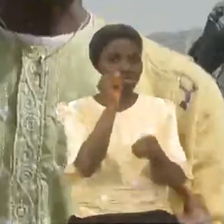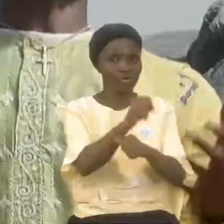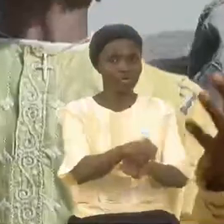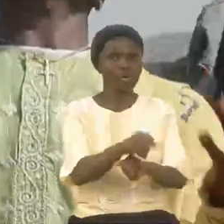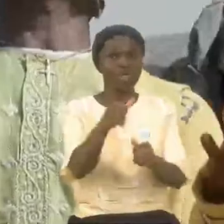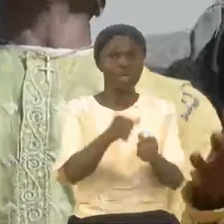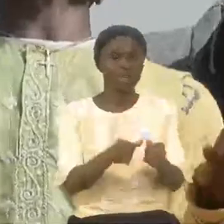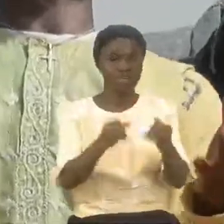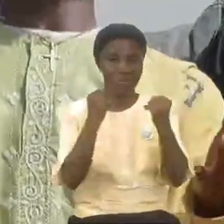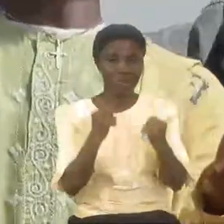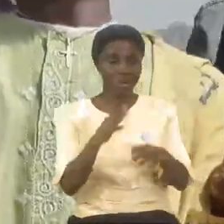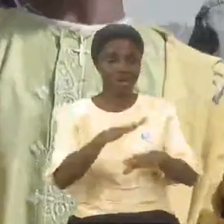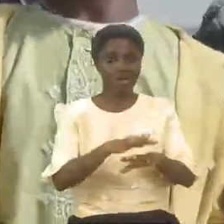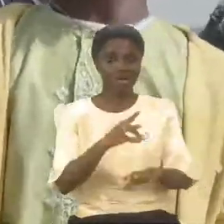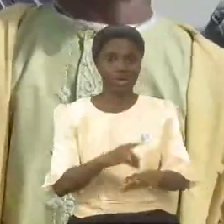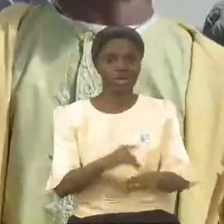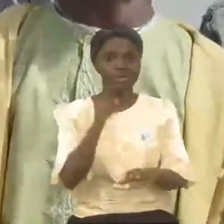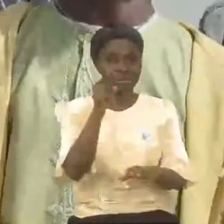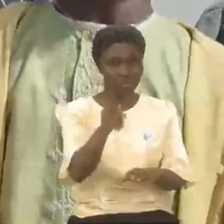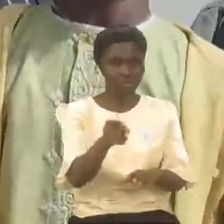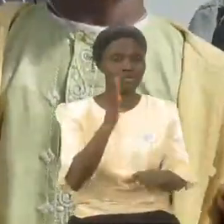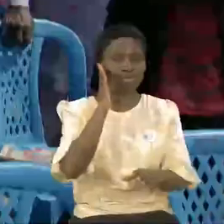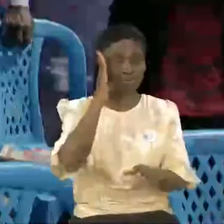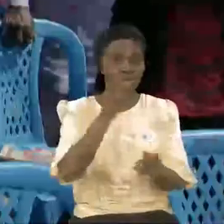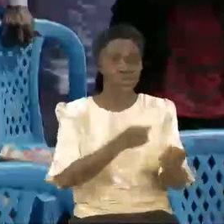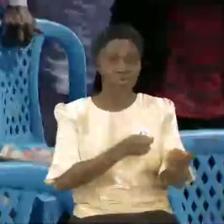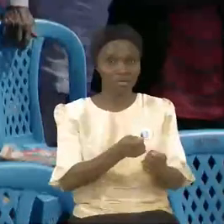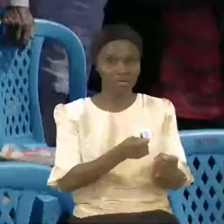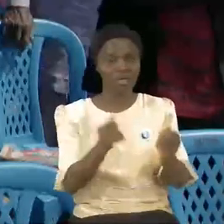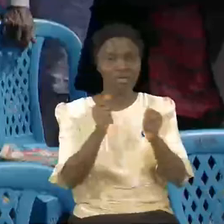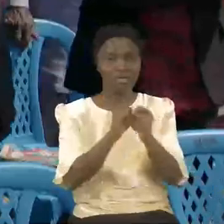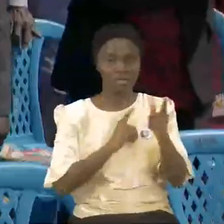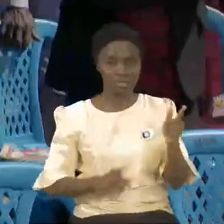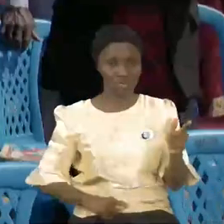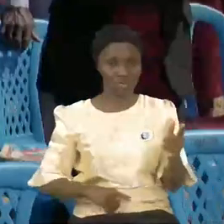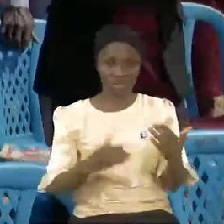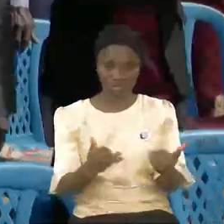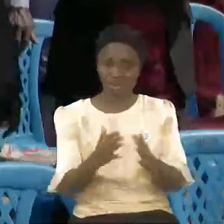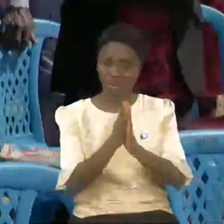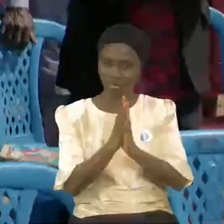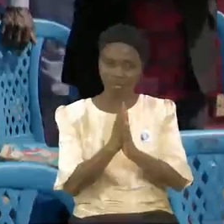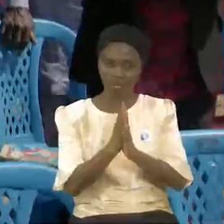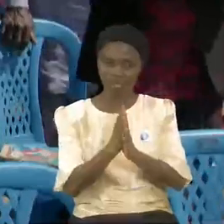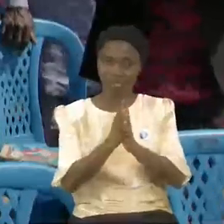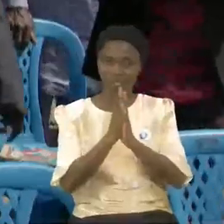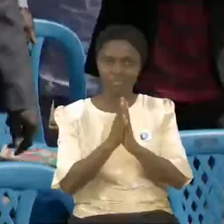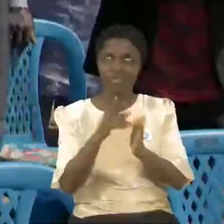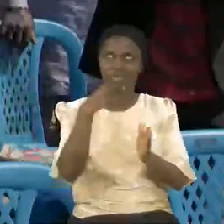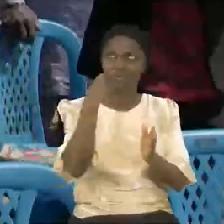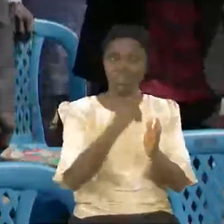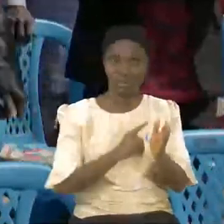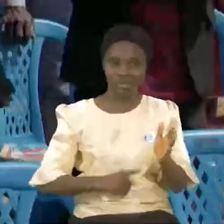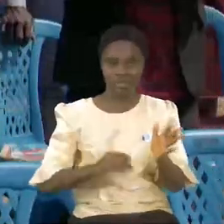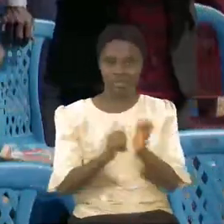tout pouvoir sur terre tu vas régner avec le Seigneur par le Seigneur que tu vas jouir